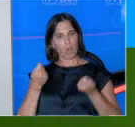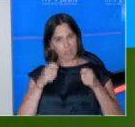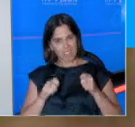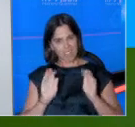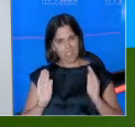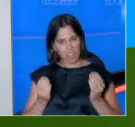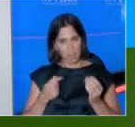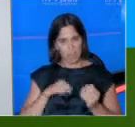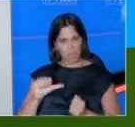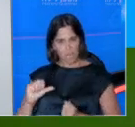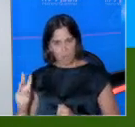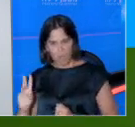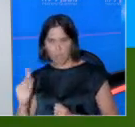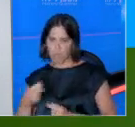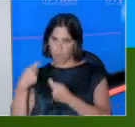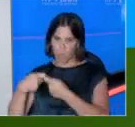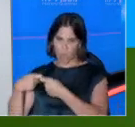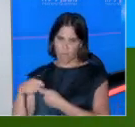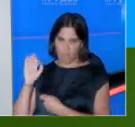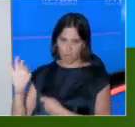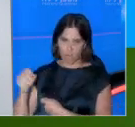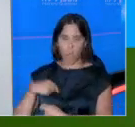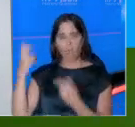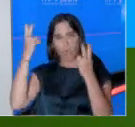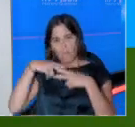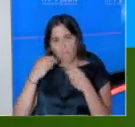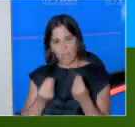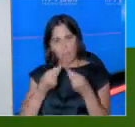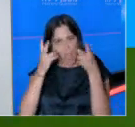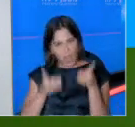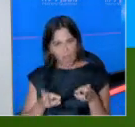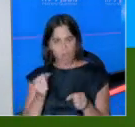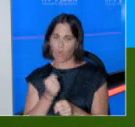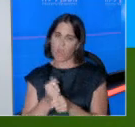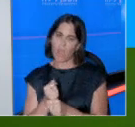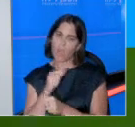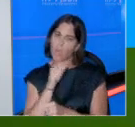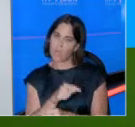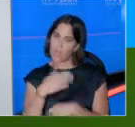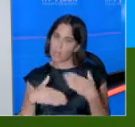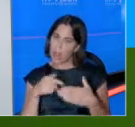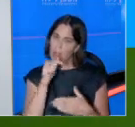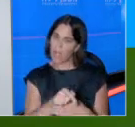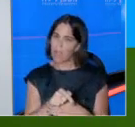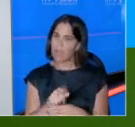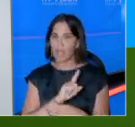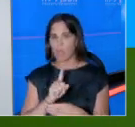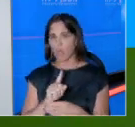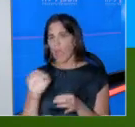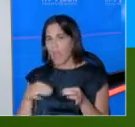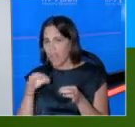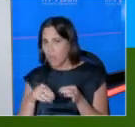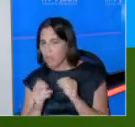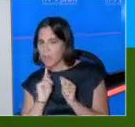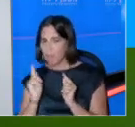הפינות עם יעלת שקד ועם יתר חברי עשייה, הוא הבין שהדבר הזה הוא בר ביצוע, הוא לא היה עושה את המהלך הזה אם הוא לא היה תופר כבר את